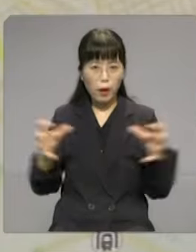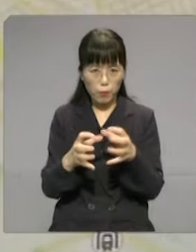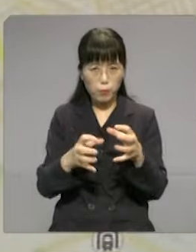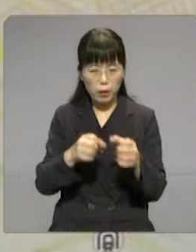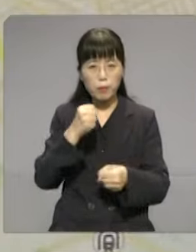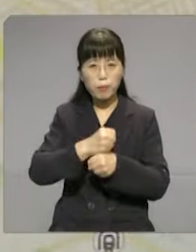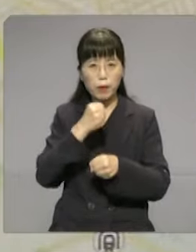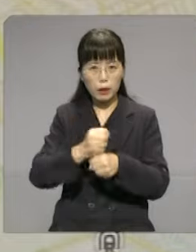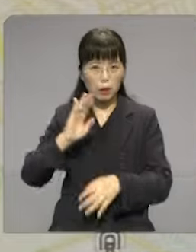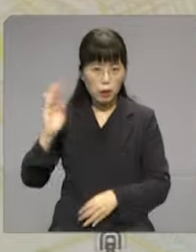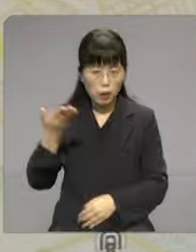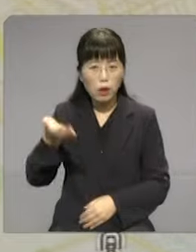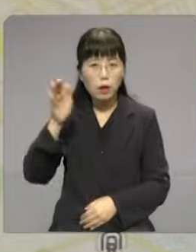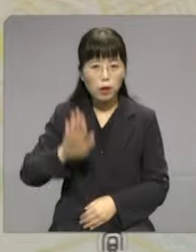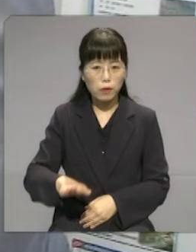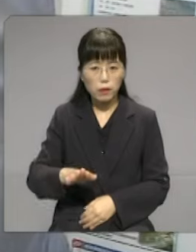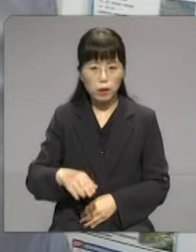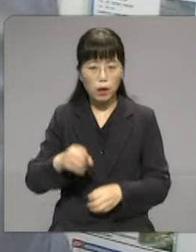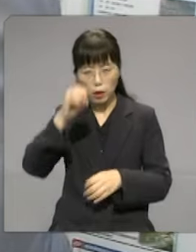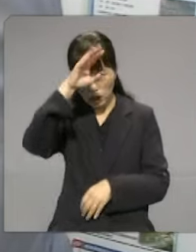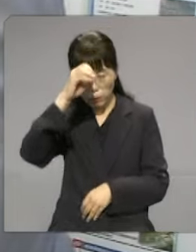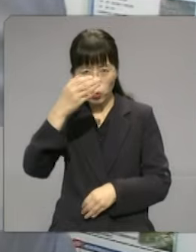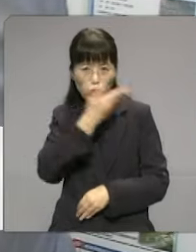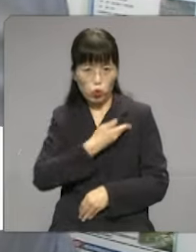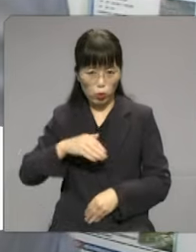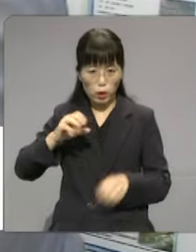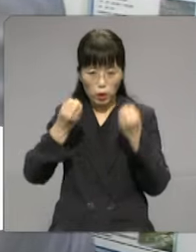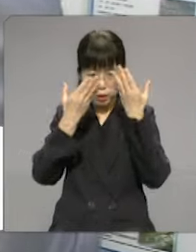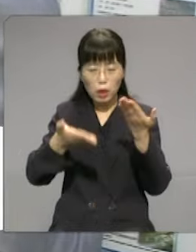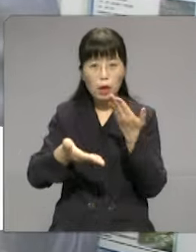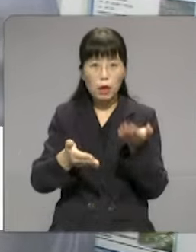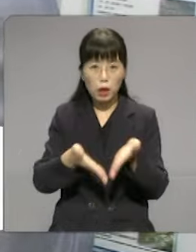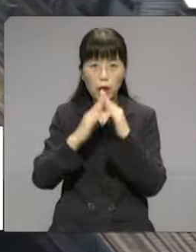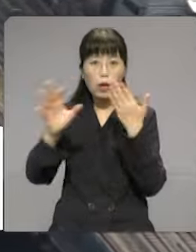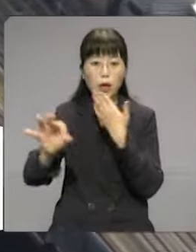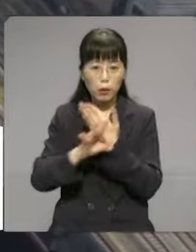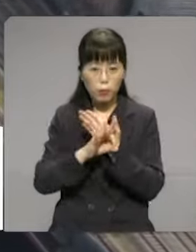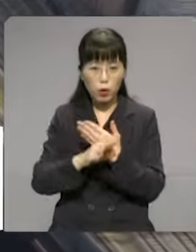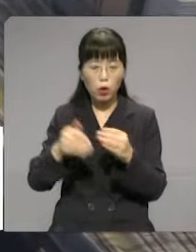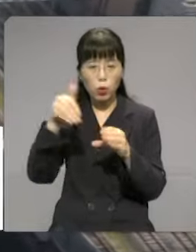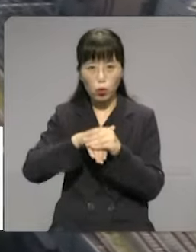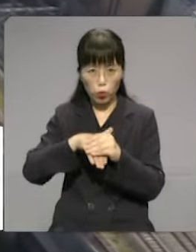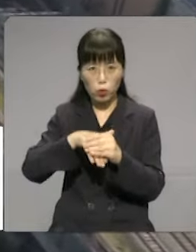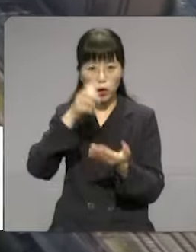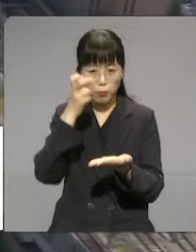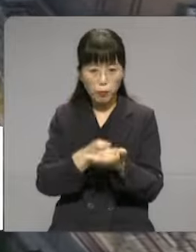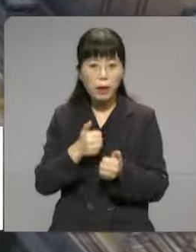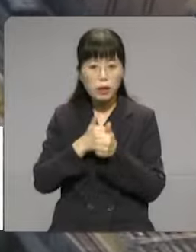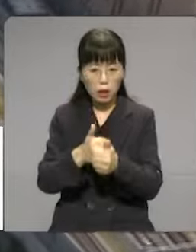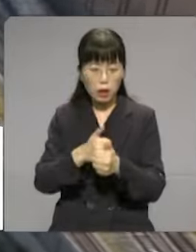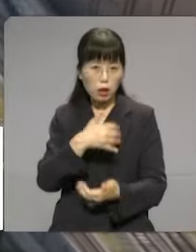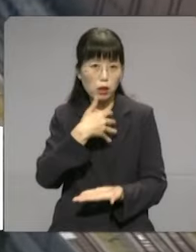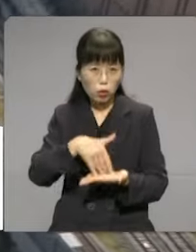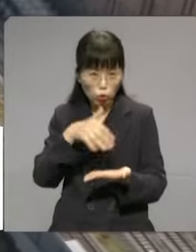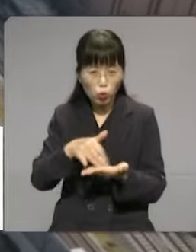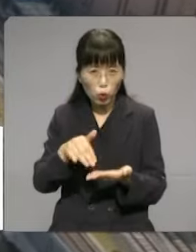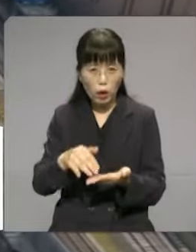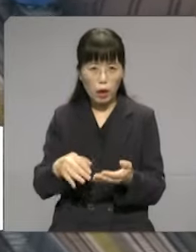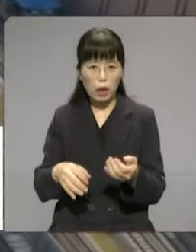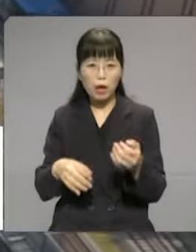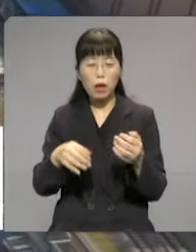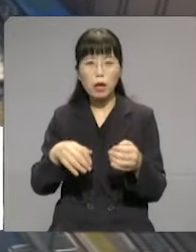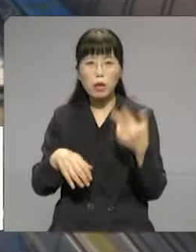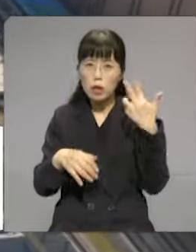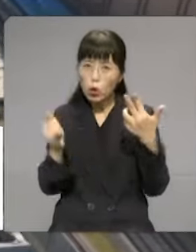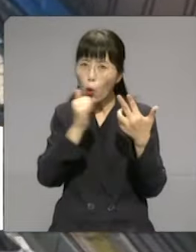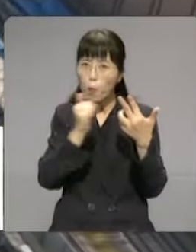신설됩니다. 그런데 재물포구가 생기면 공직선거법에 따라 재물포구 의회 의원수가 최소